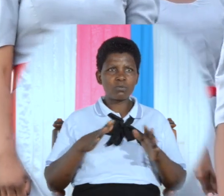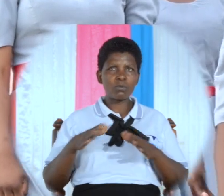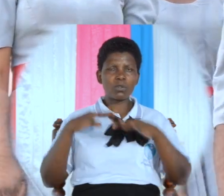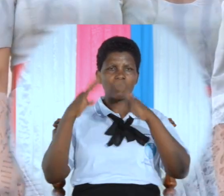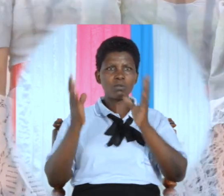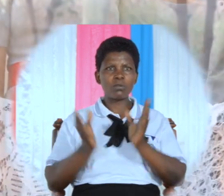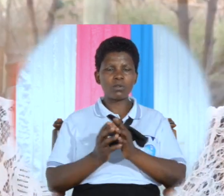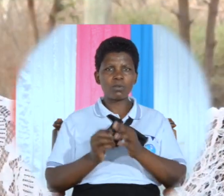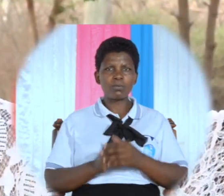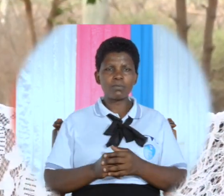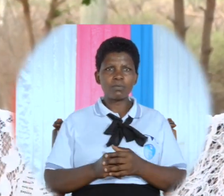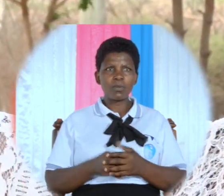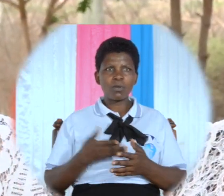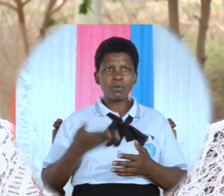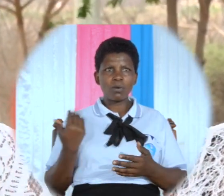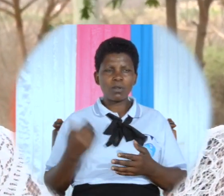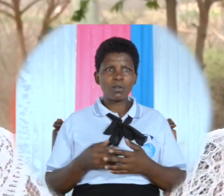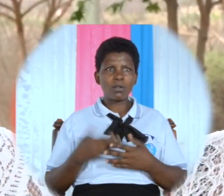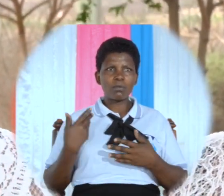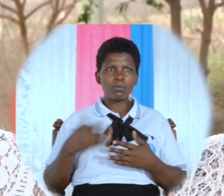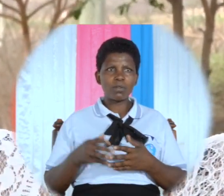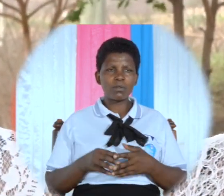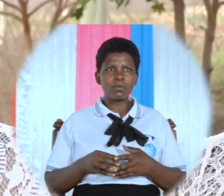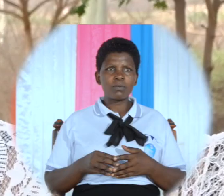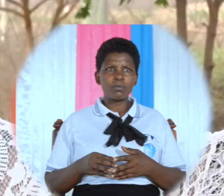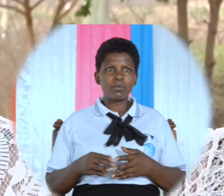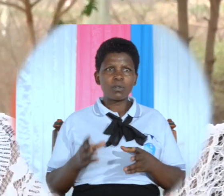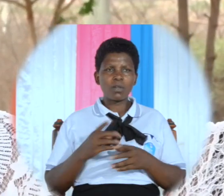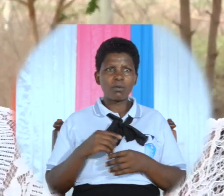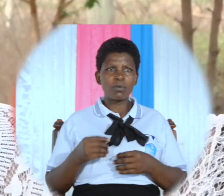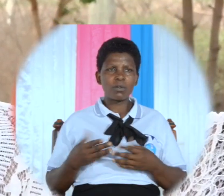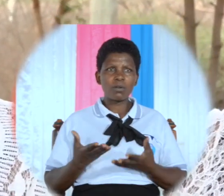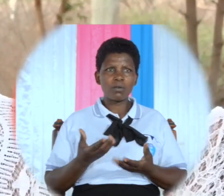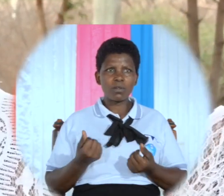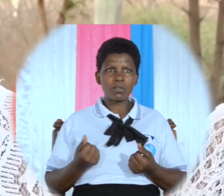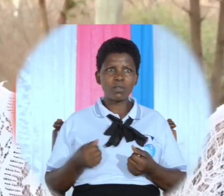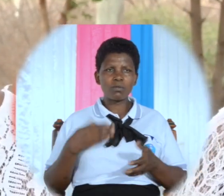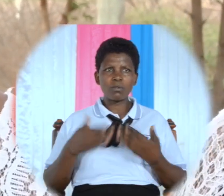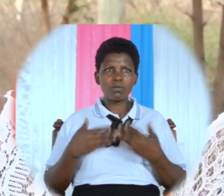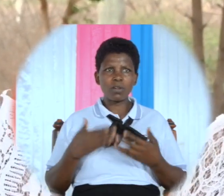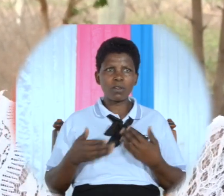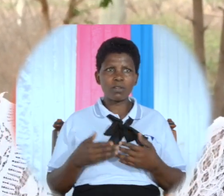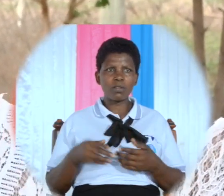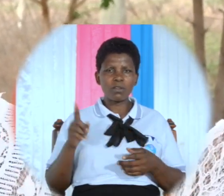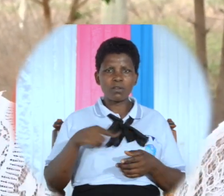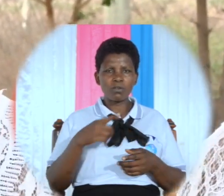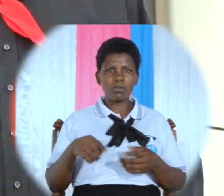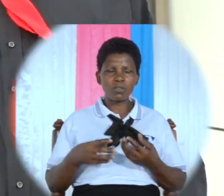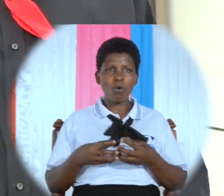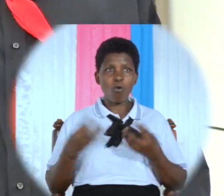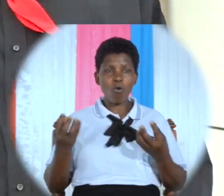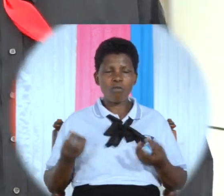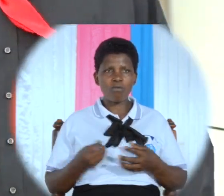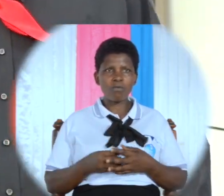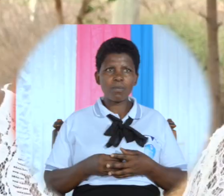Sumbukia dunia Wala ndugu wazazi Kamwe hawawezi Kunifanya nikose